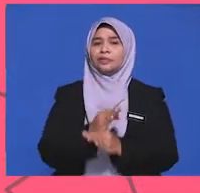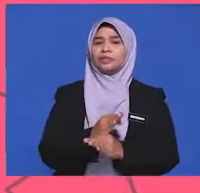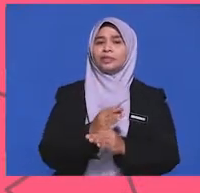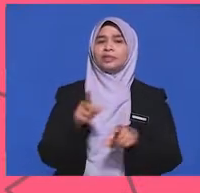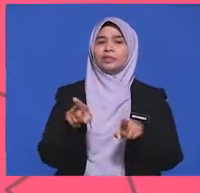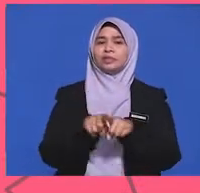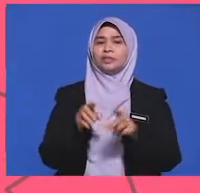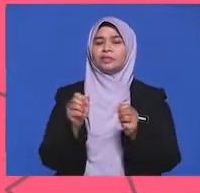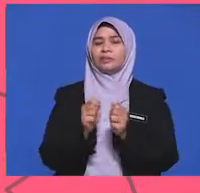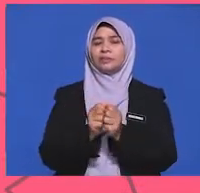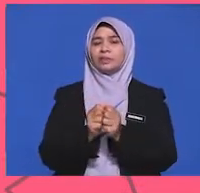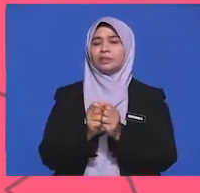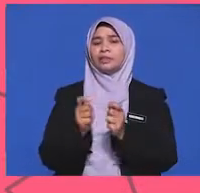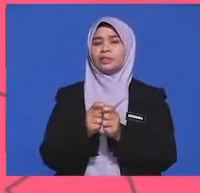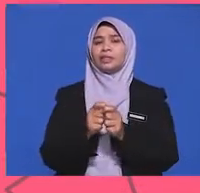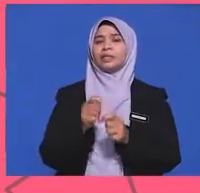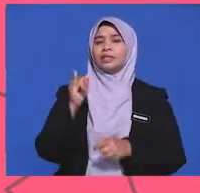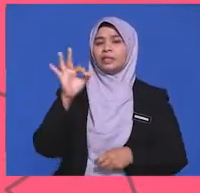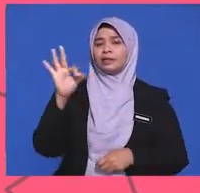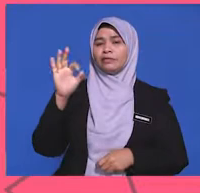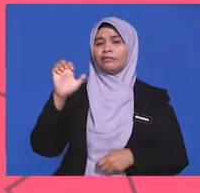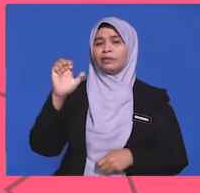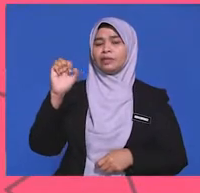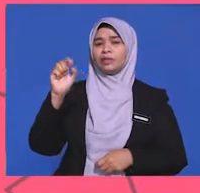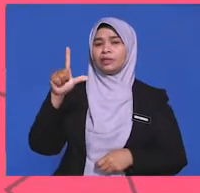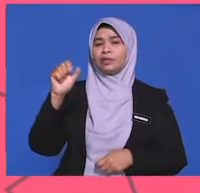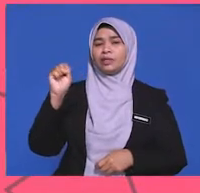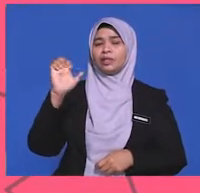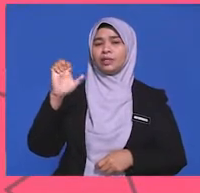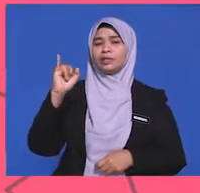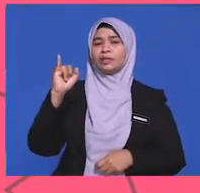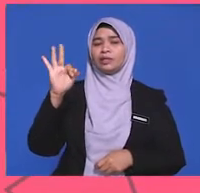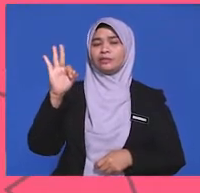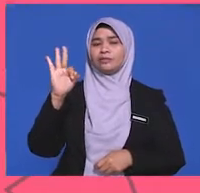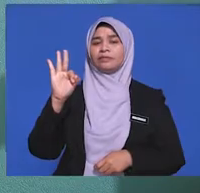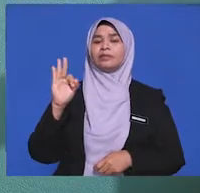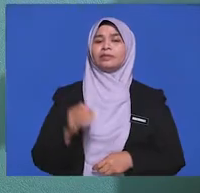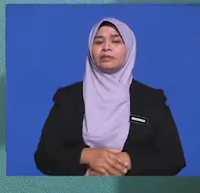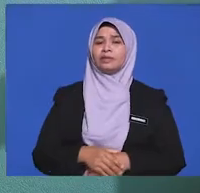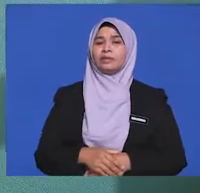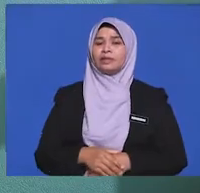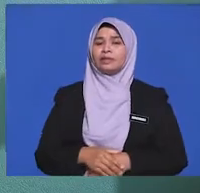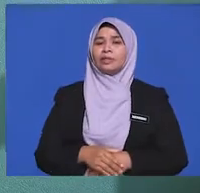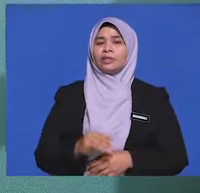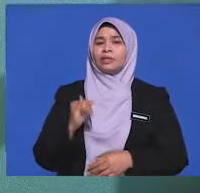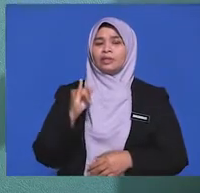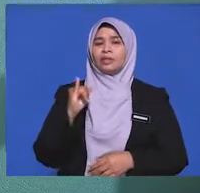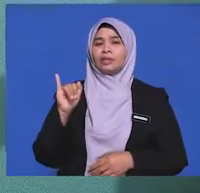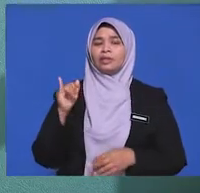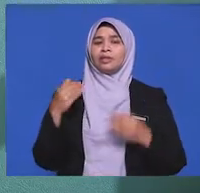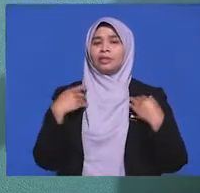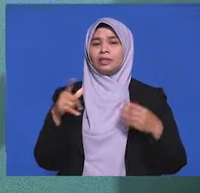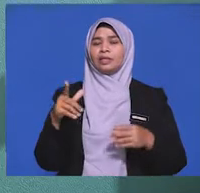fungsinya sama seperti if, else if. Switch case